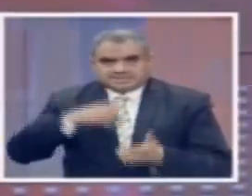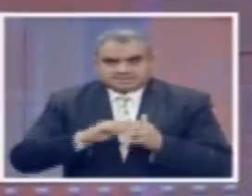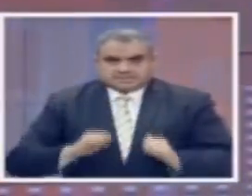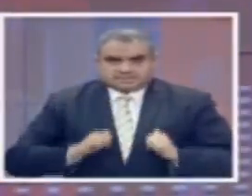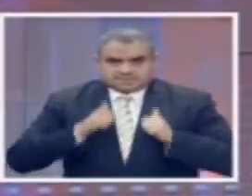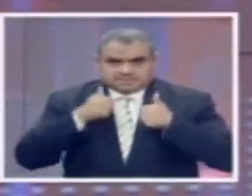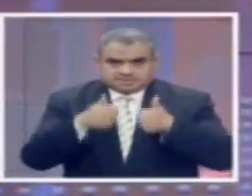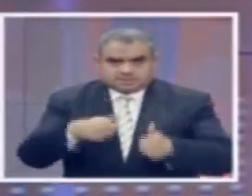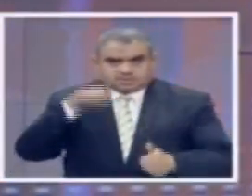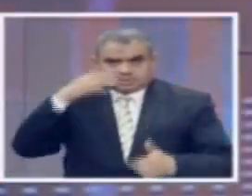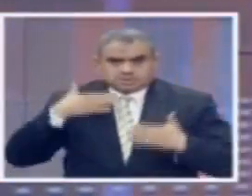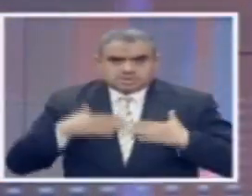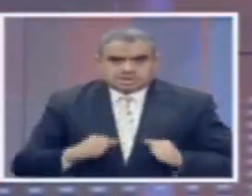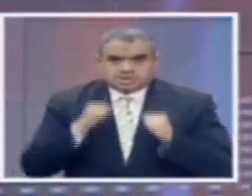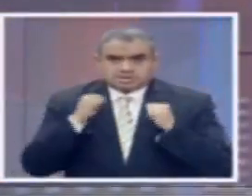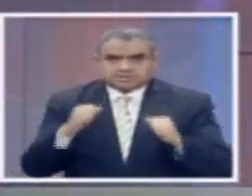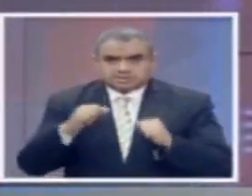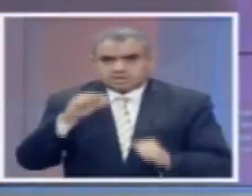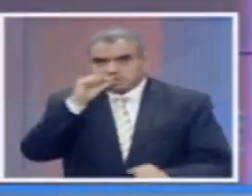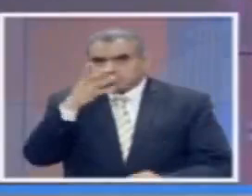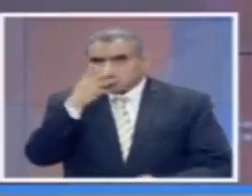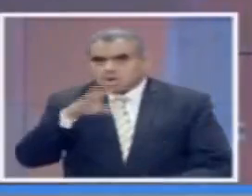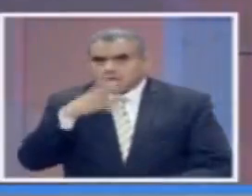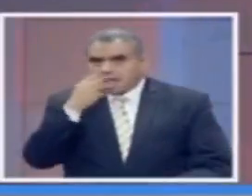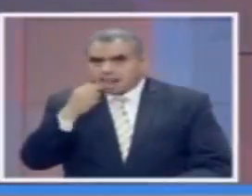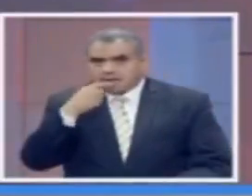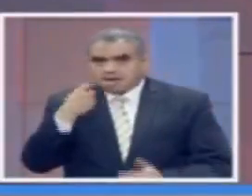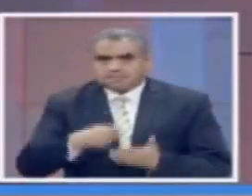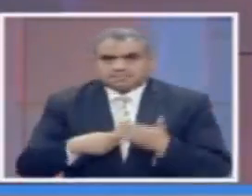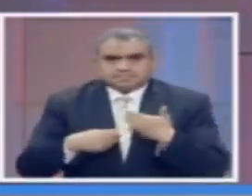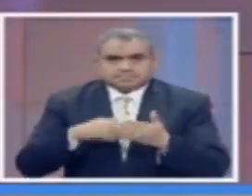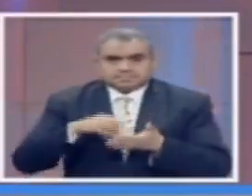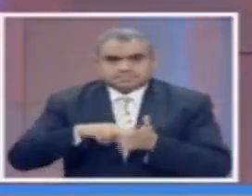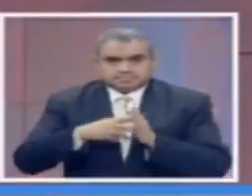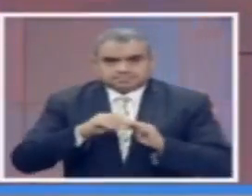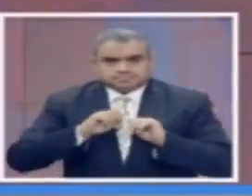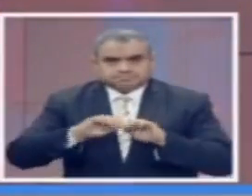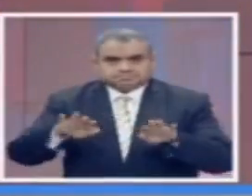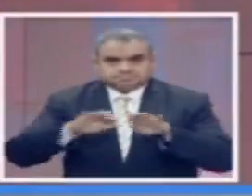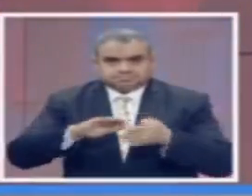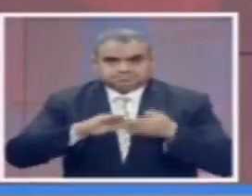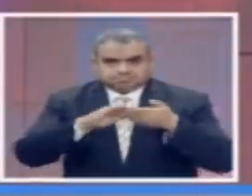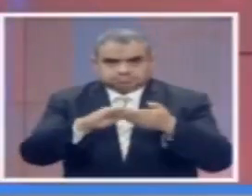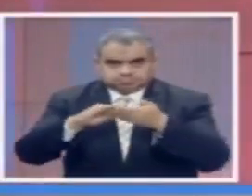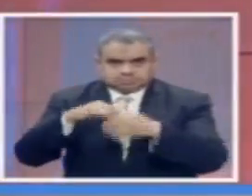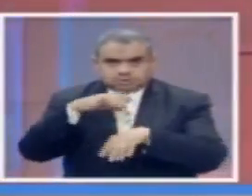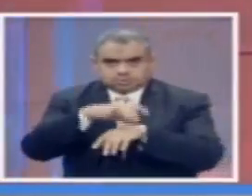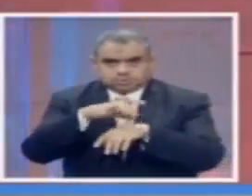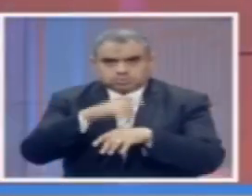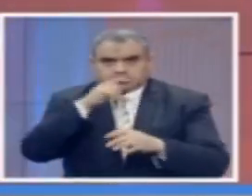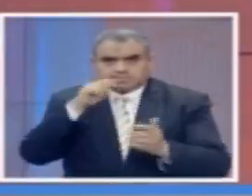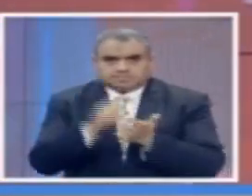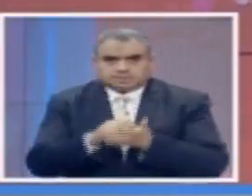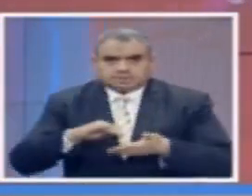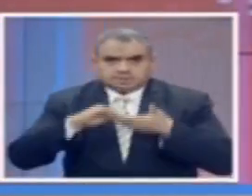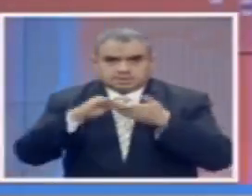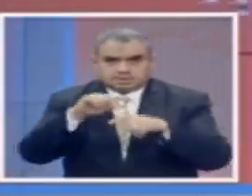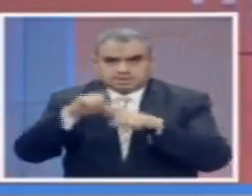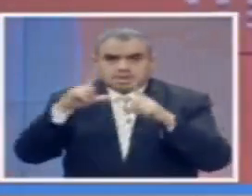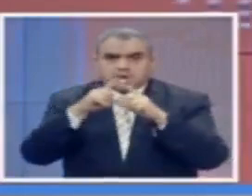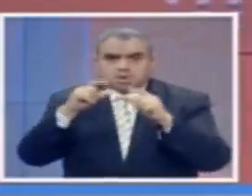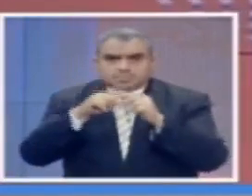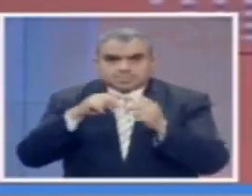السيسي، قامت وزيره الصحه والسكان دكتور هاله زايد بتسليم كميات كبيره من المساعدات الطبيه الضروريه الى لبنان،